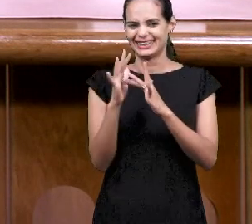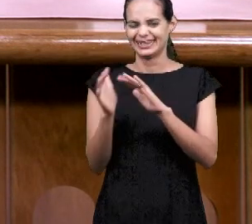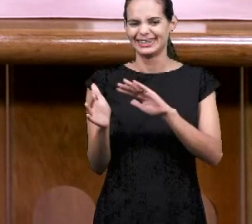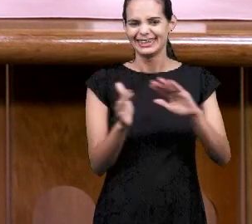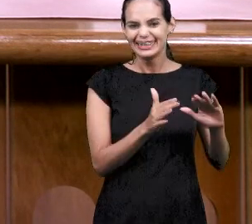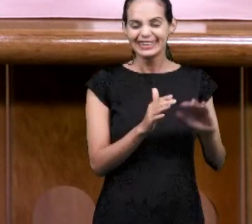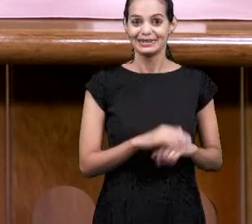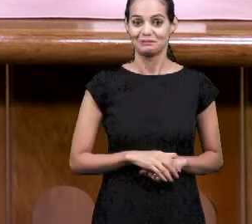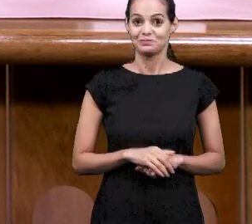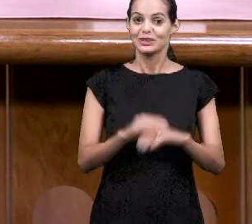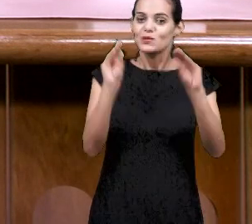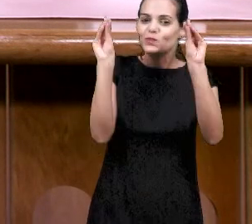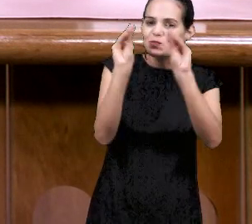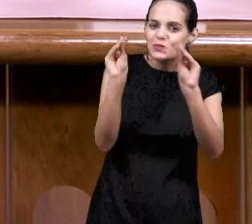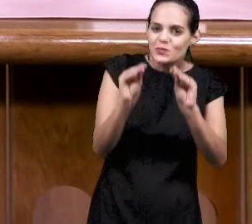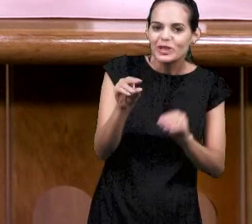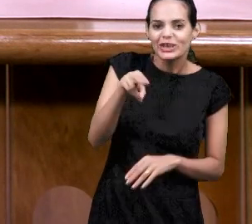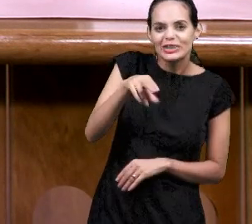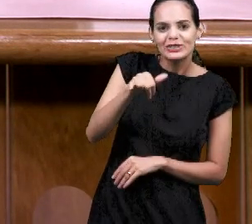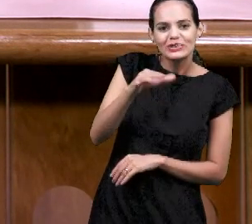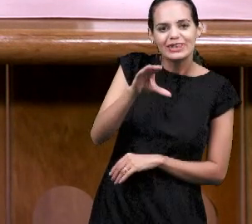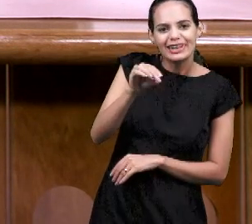La femme samaritaine,